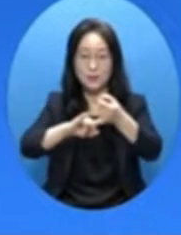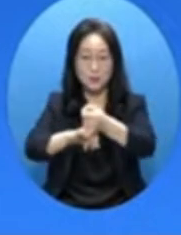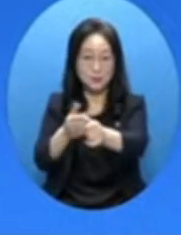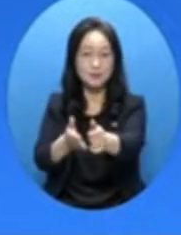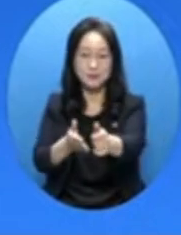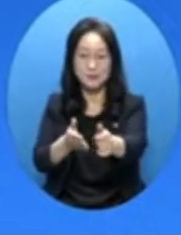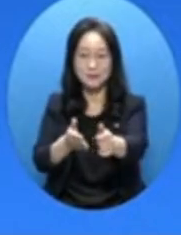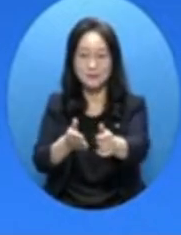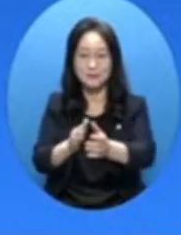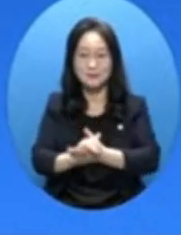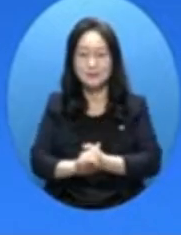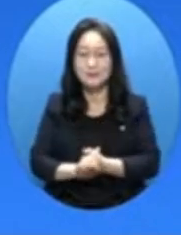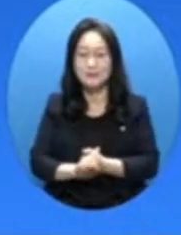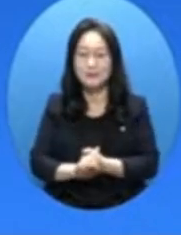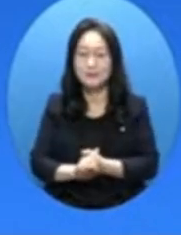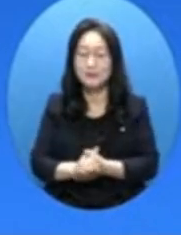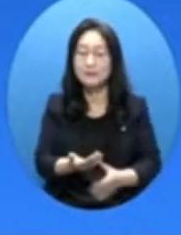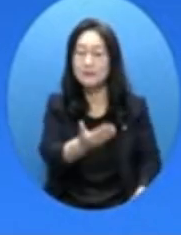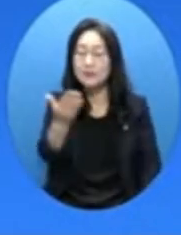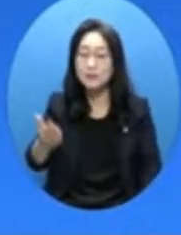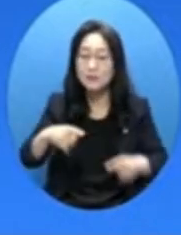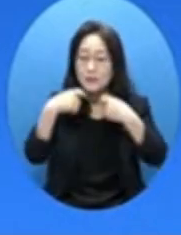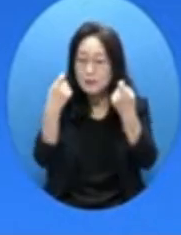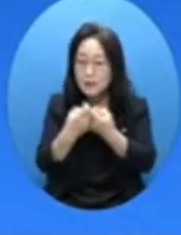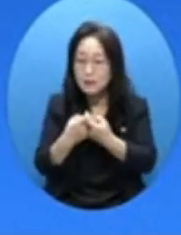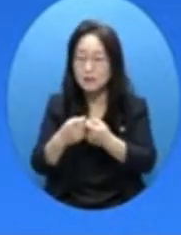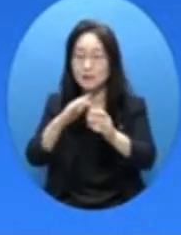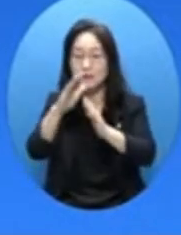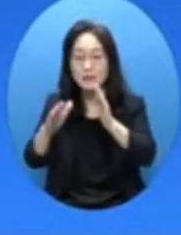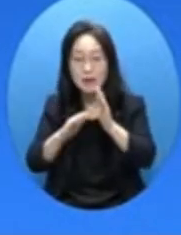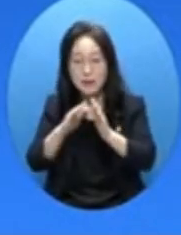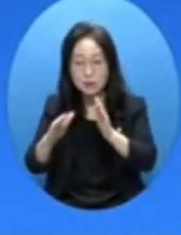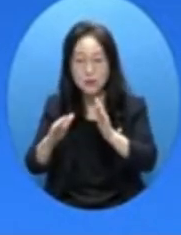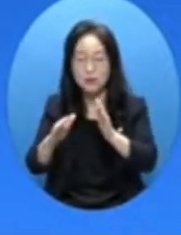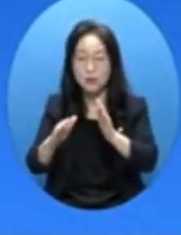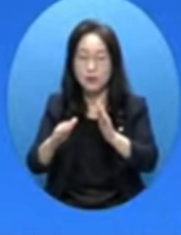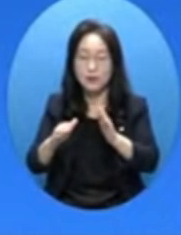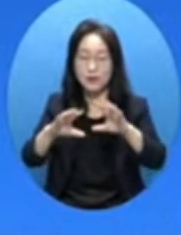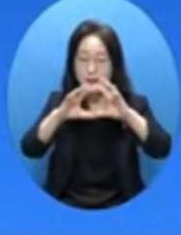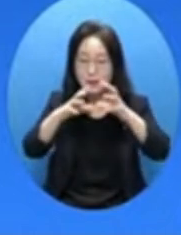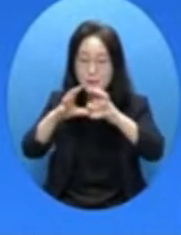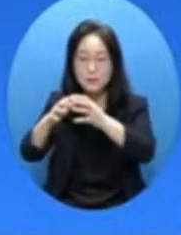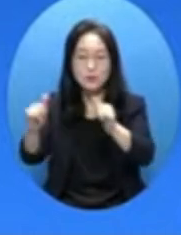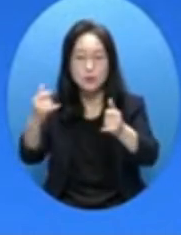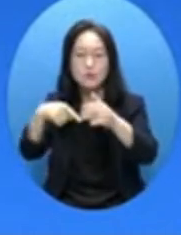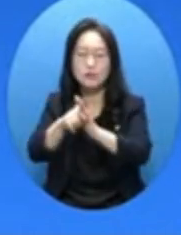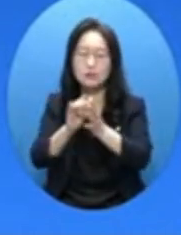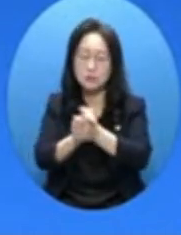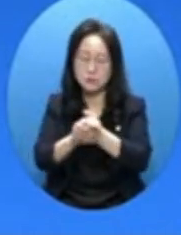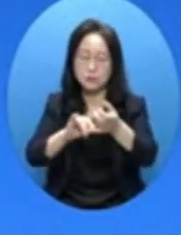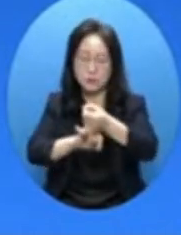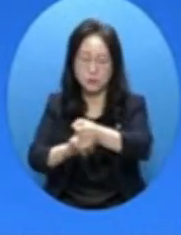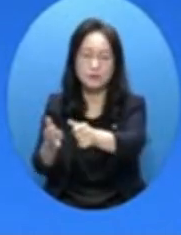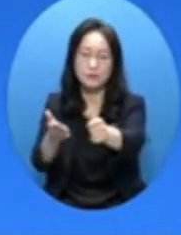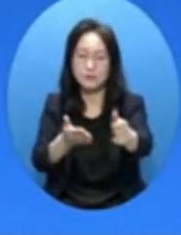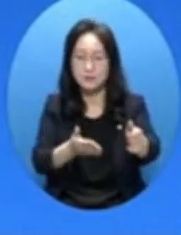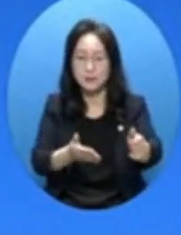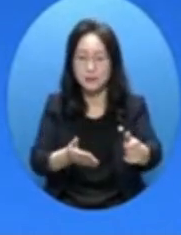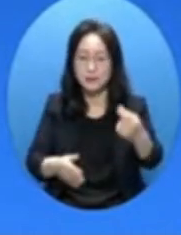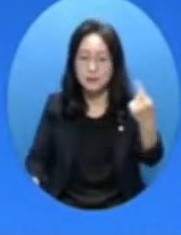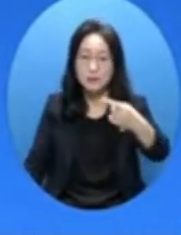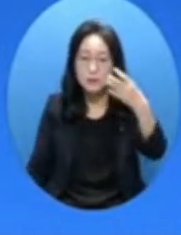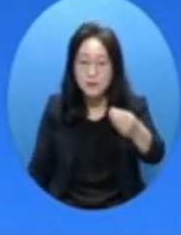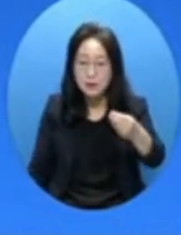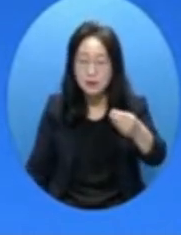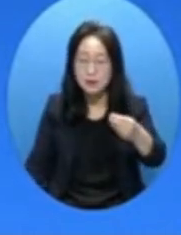바랍니다. 여러분 개인을 위해서, 여러분 가정을 위해서, 이 나라와 민족을 위해서 우린 기도해야 될 것입니다. 1천만